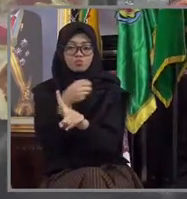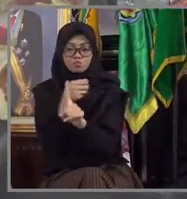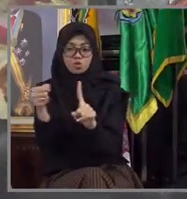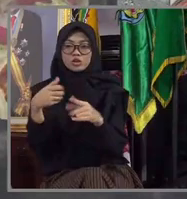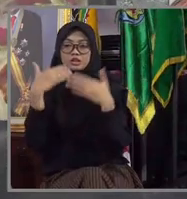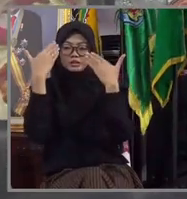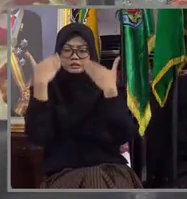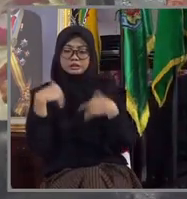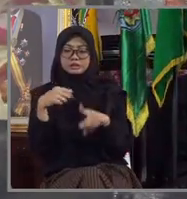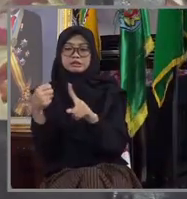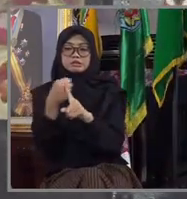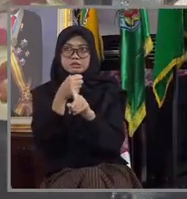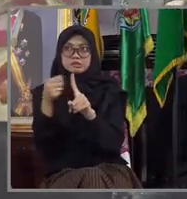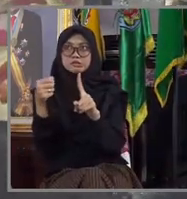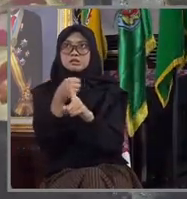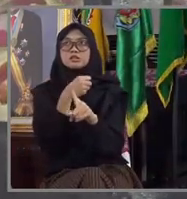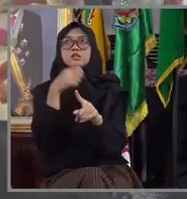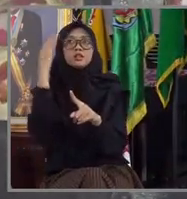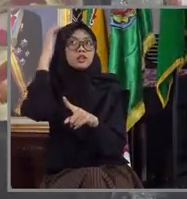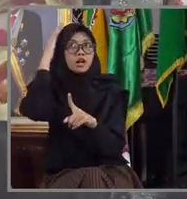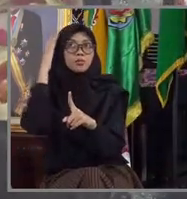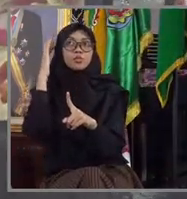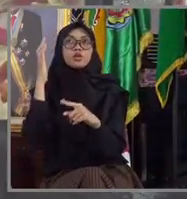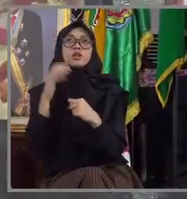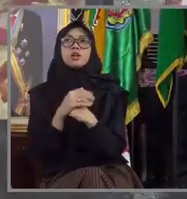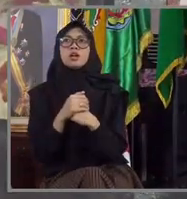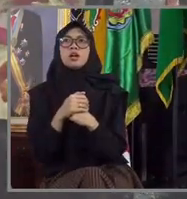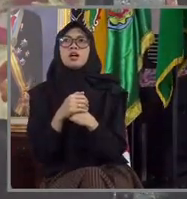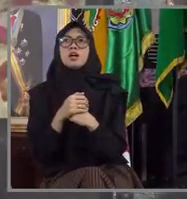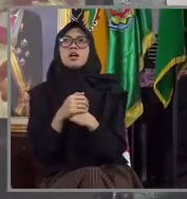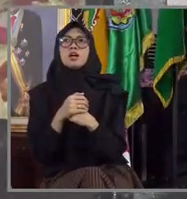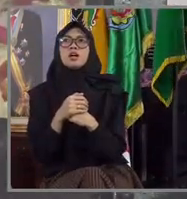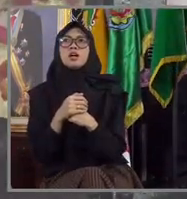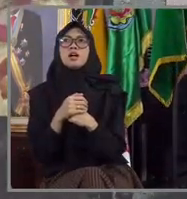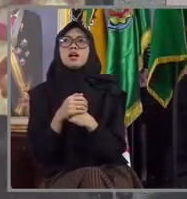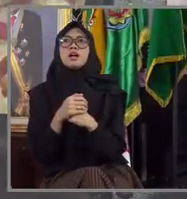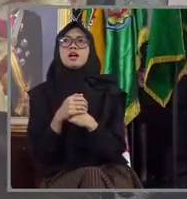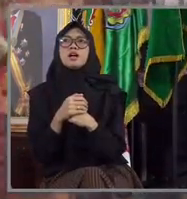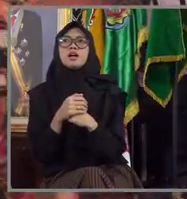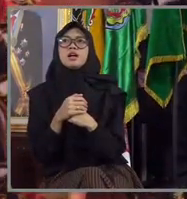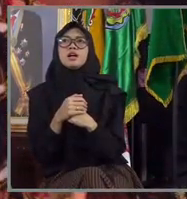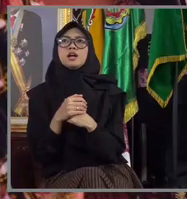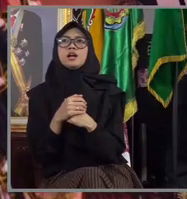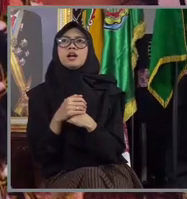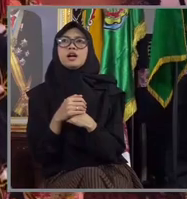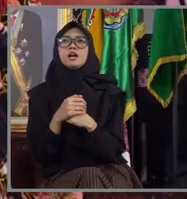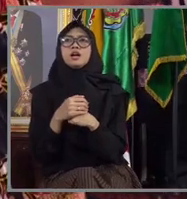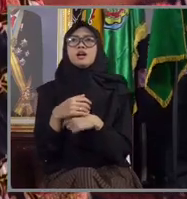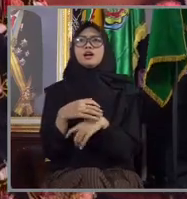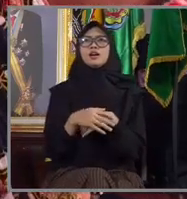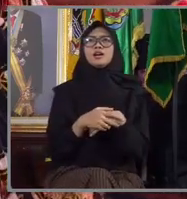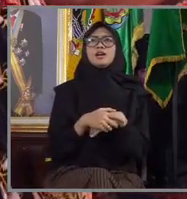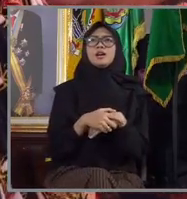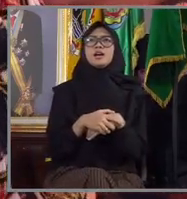gitu ya terus rambut apa nih ngomong ngomong kalo